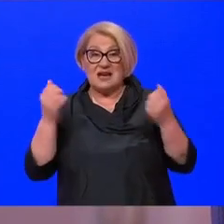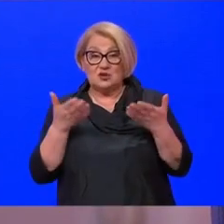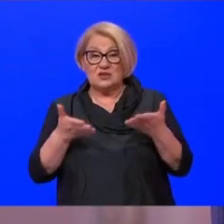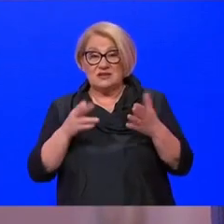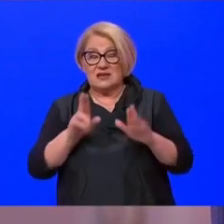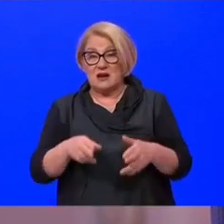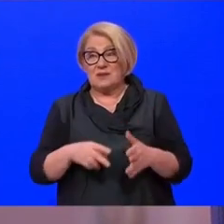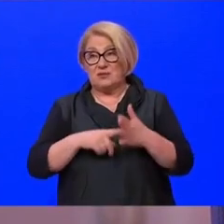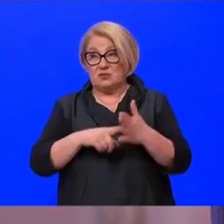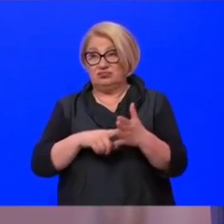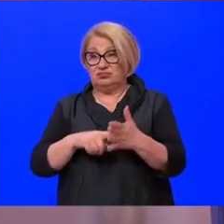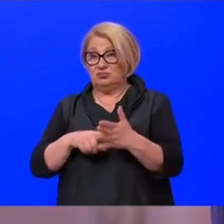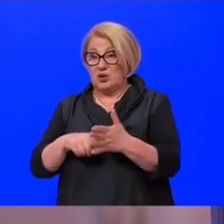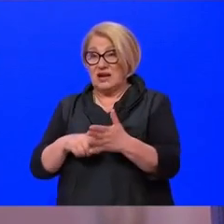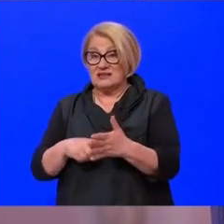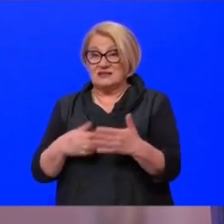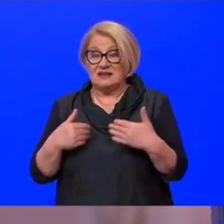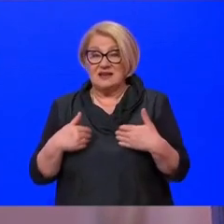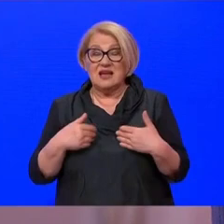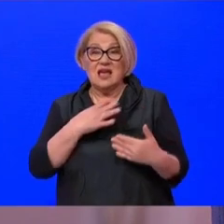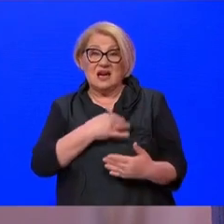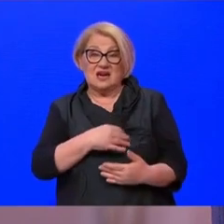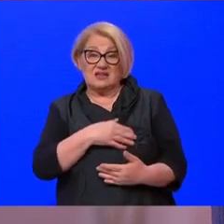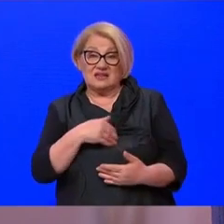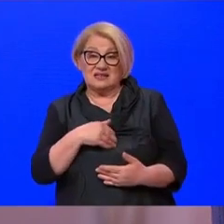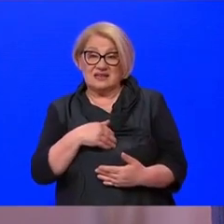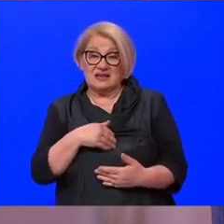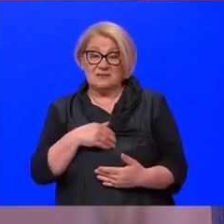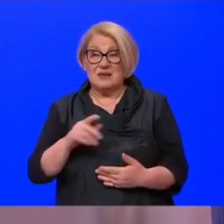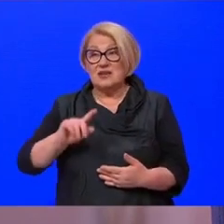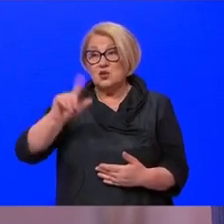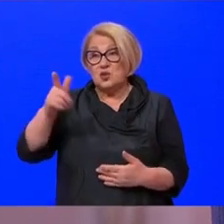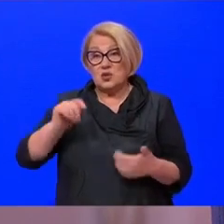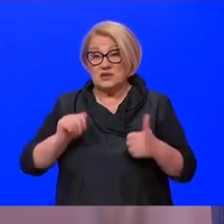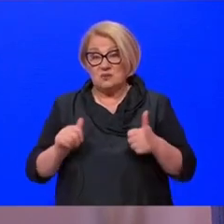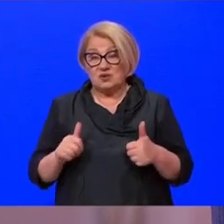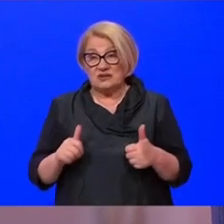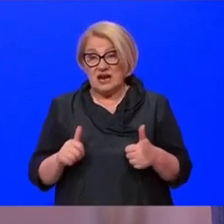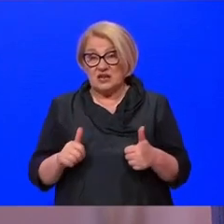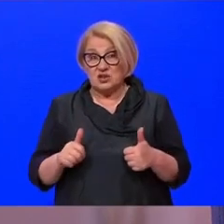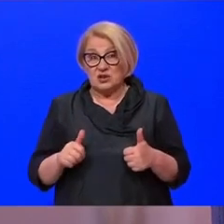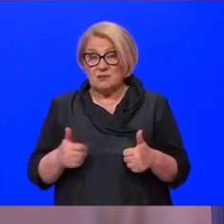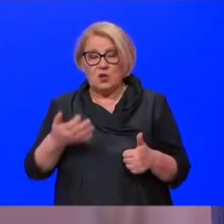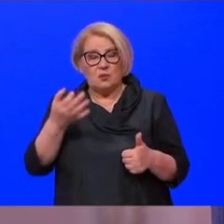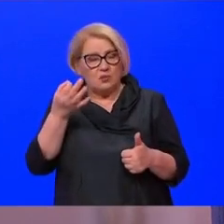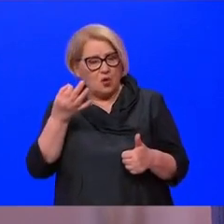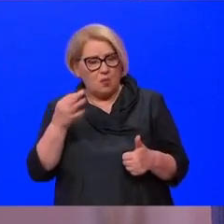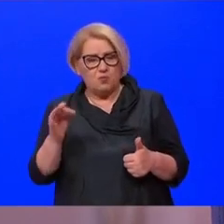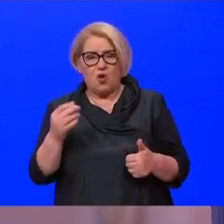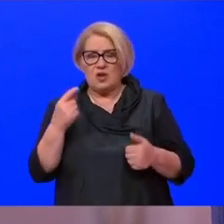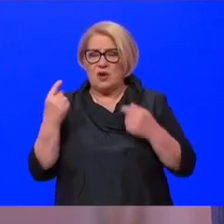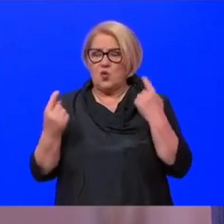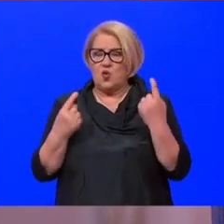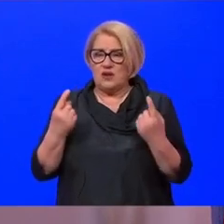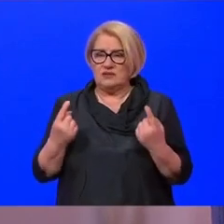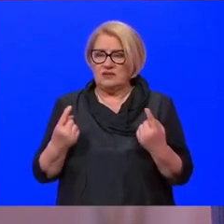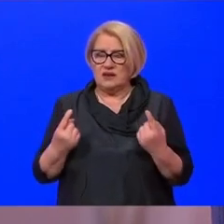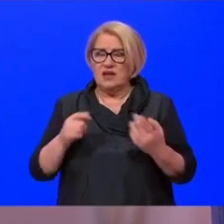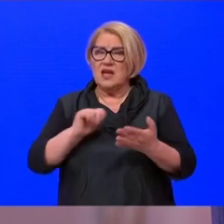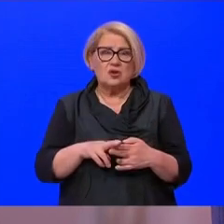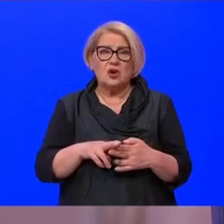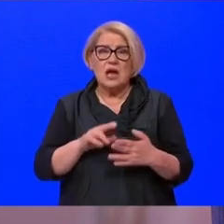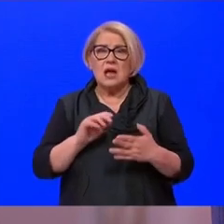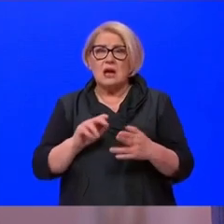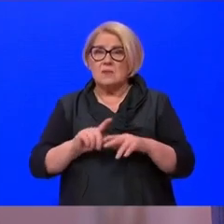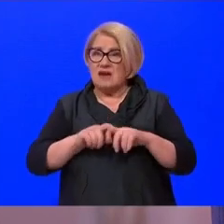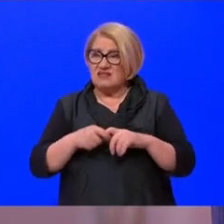drugi natjecatelji iz ostalih zemalja itekako imaju i veću podršku i bolje uvjete. I na kraju krajeva i medijski su bolje